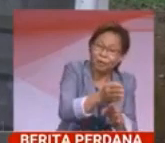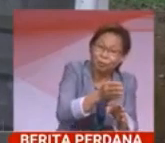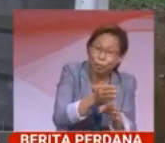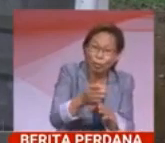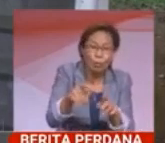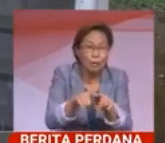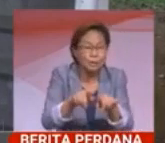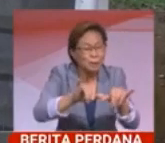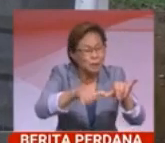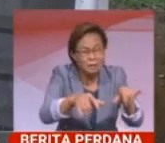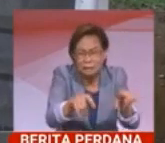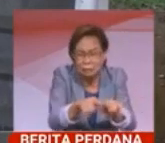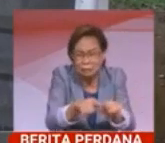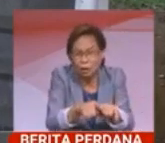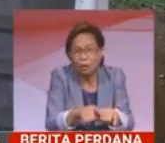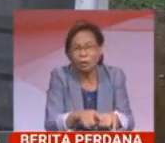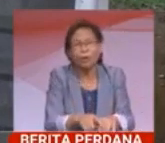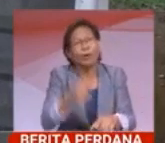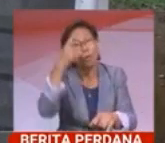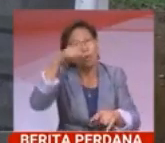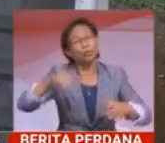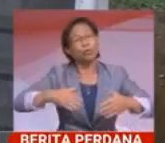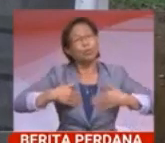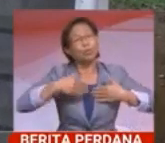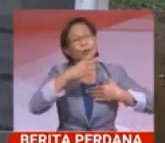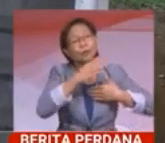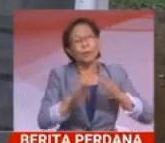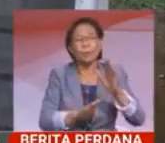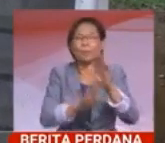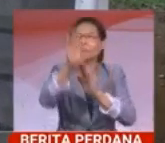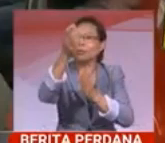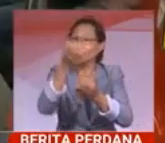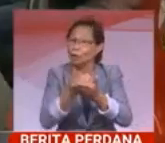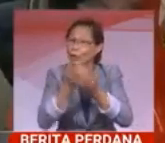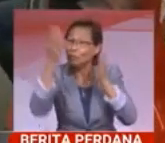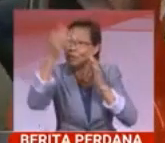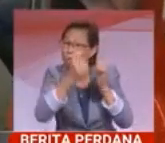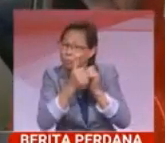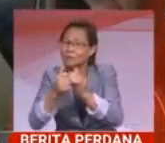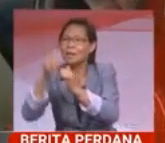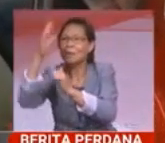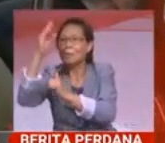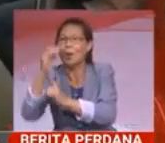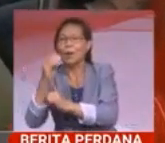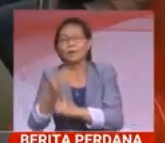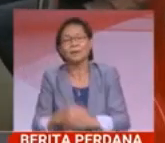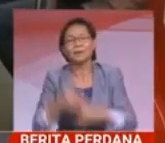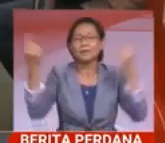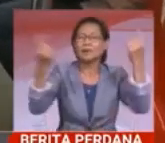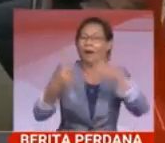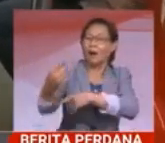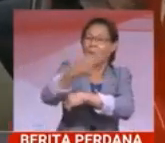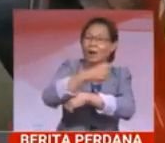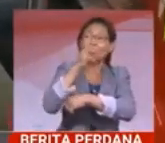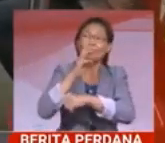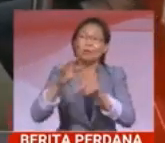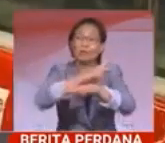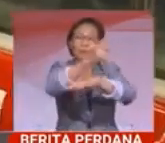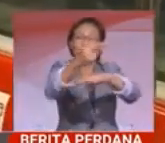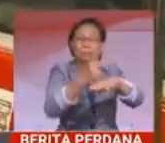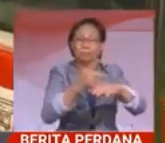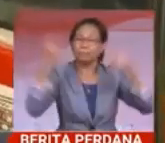kita itu yang macam tuh untuk sama-sama mensejahterakan lagi dangbang ngeledek no minus hai sambutan hari wanita